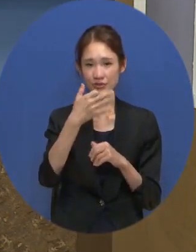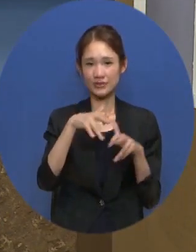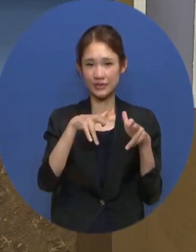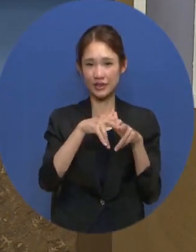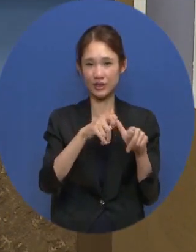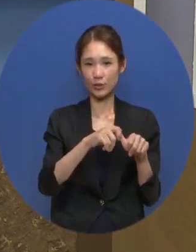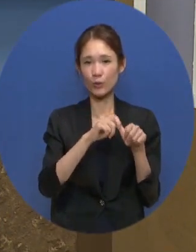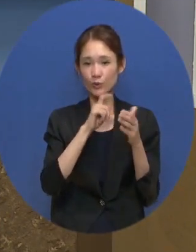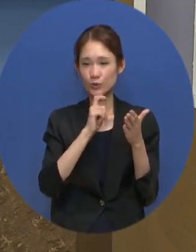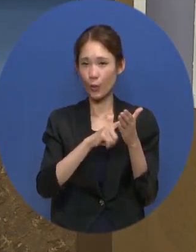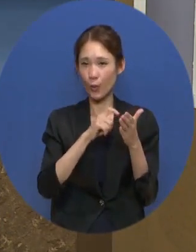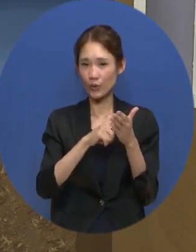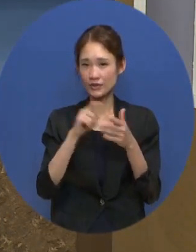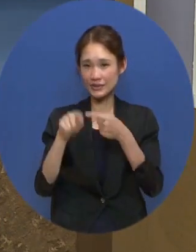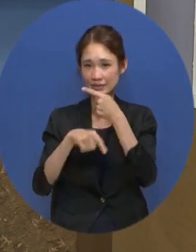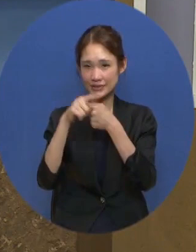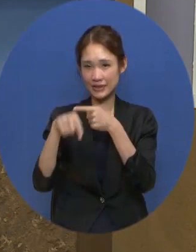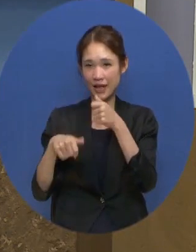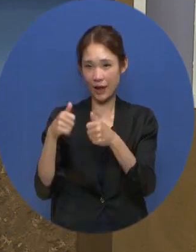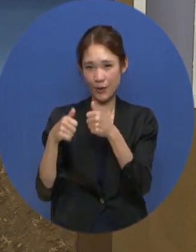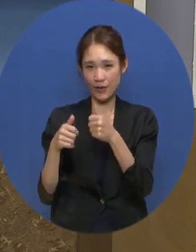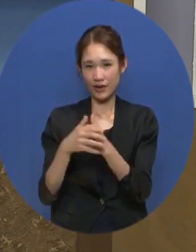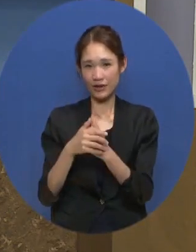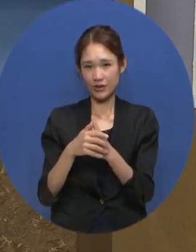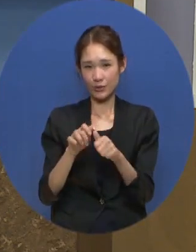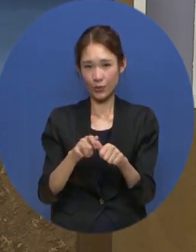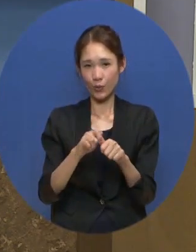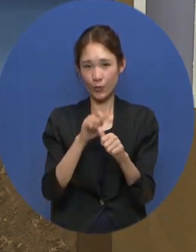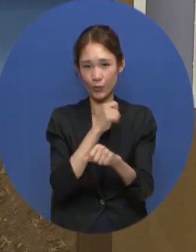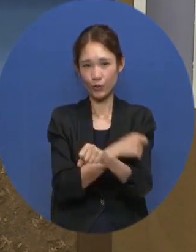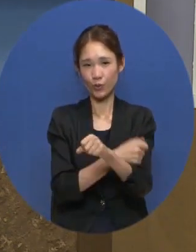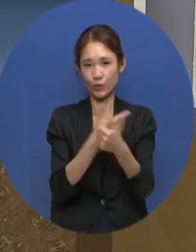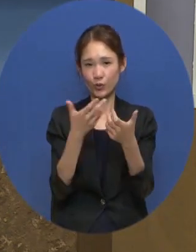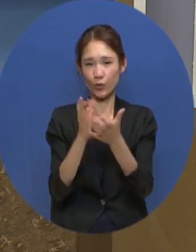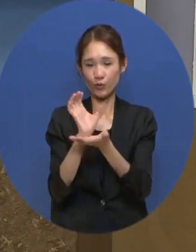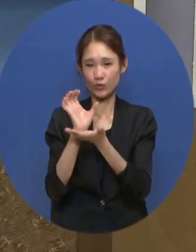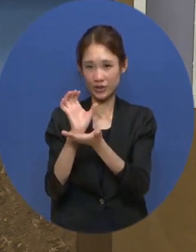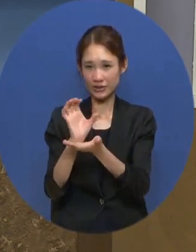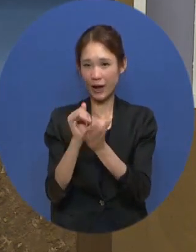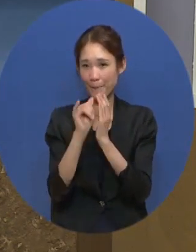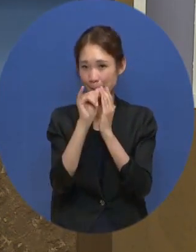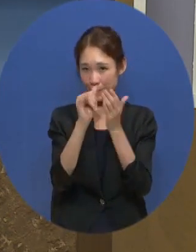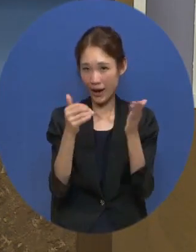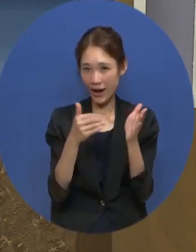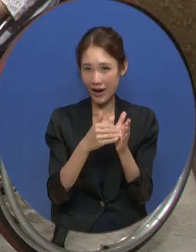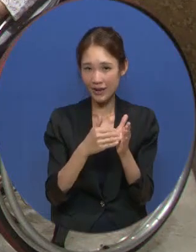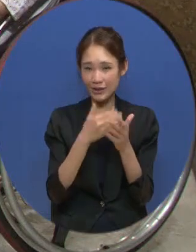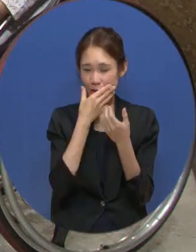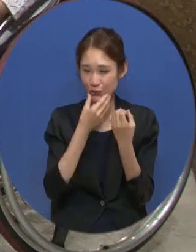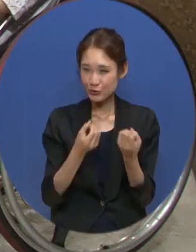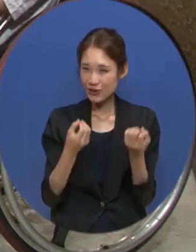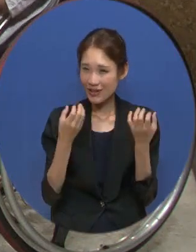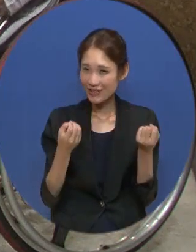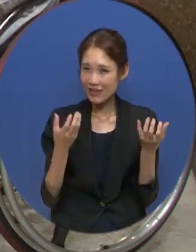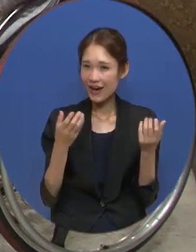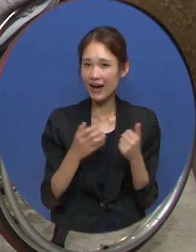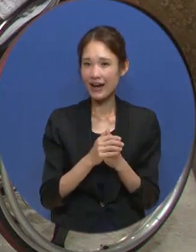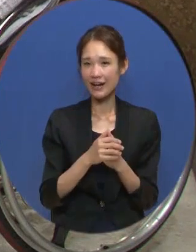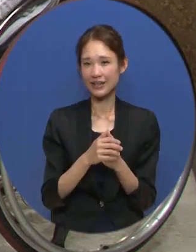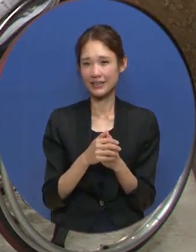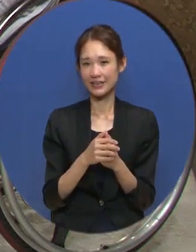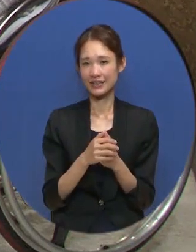2019년 장애인 고용촉진 대회에서 고용노동부 장관 표창을 네. 받으셨습니다. 정말 축하드립니다. 네,